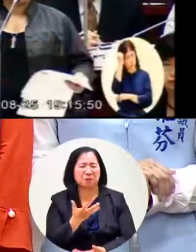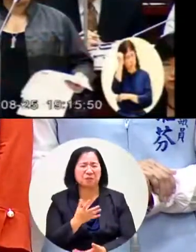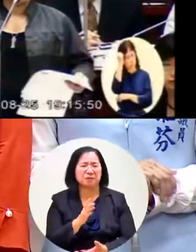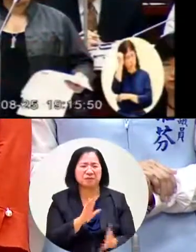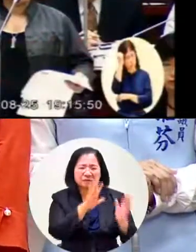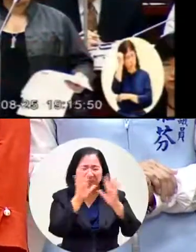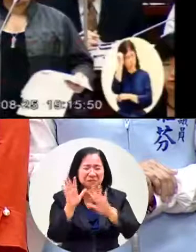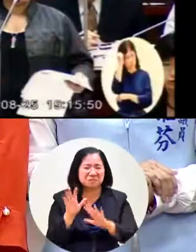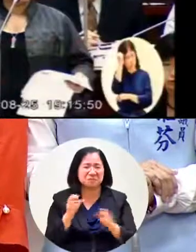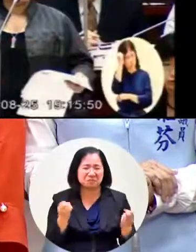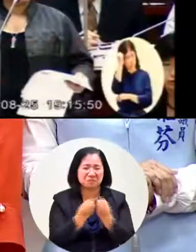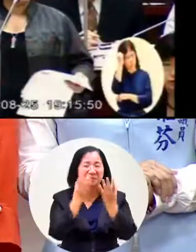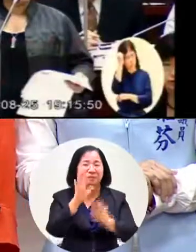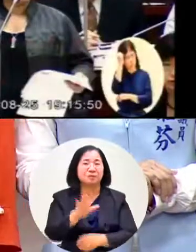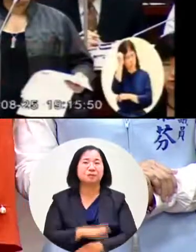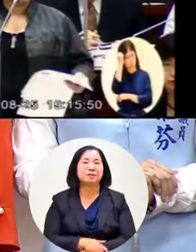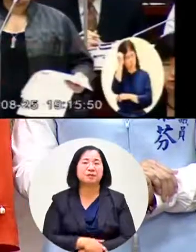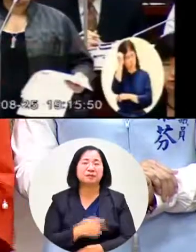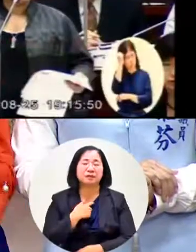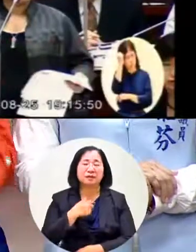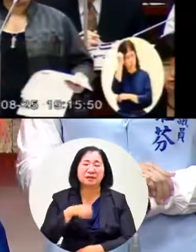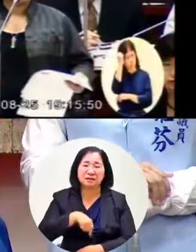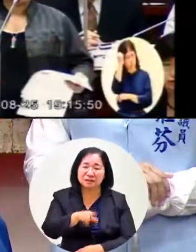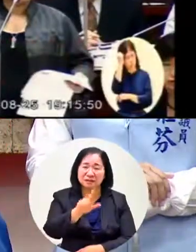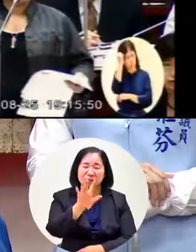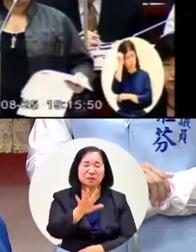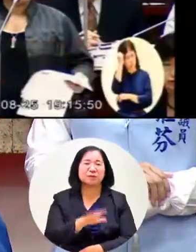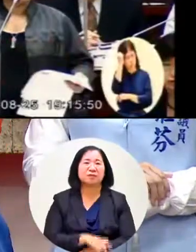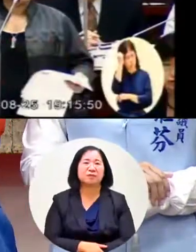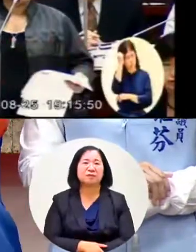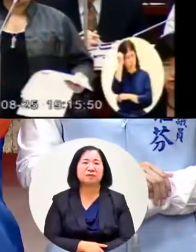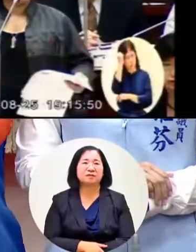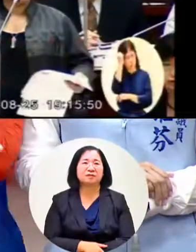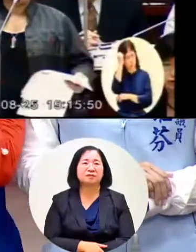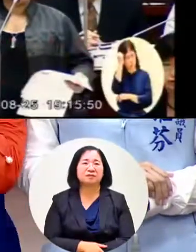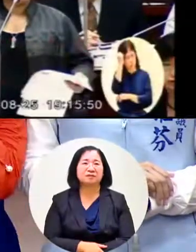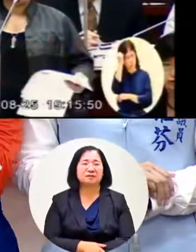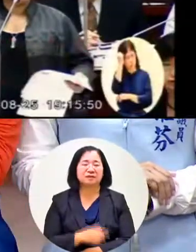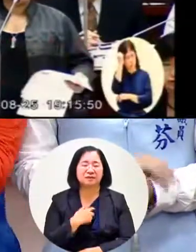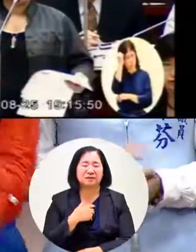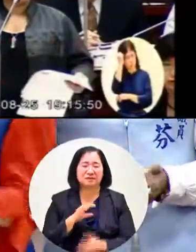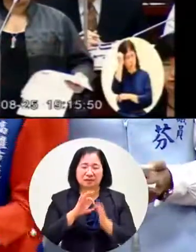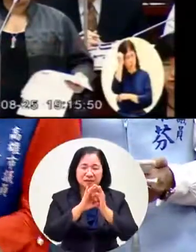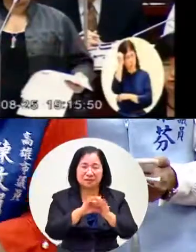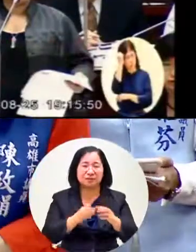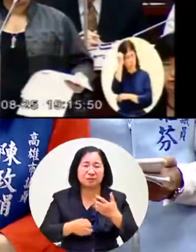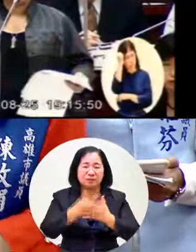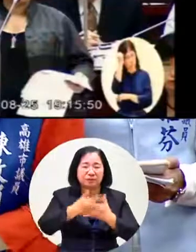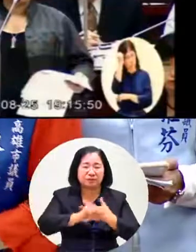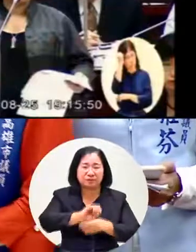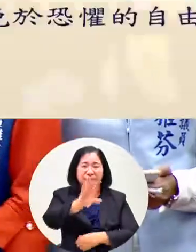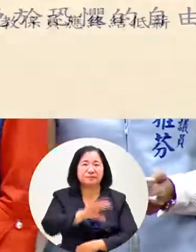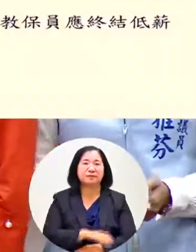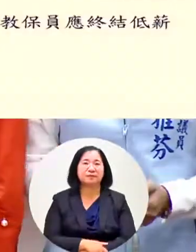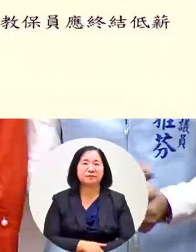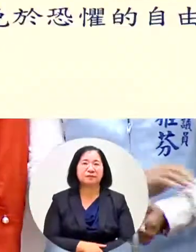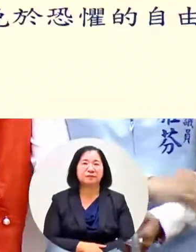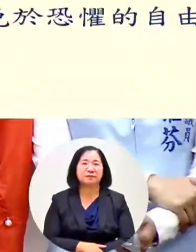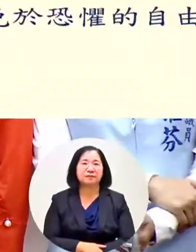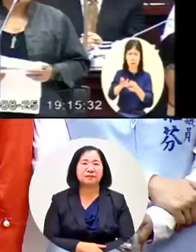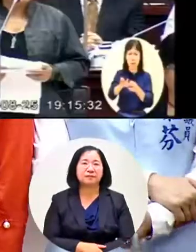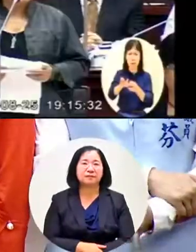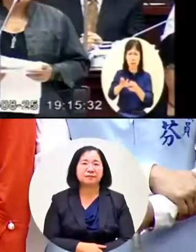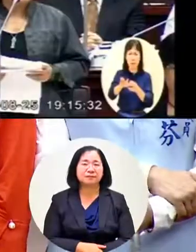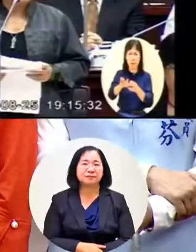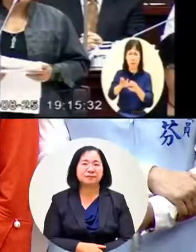东港又经过气爆迄个所在，又看烟底啊烟蓬蓬啊，甚至是有听到人回报伊，讲迄个所在，